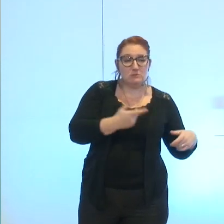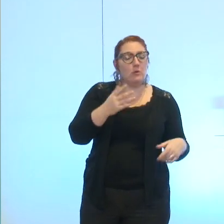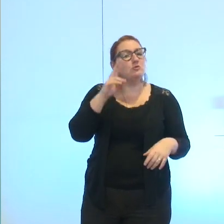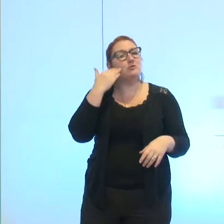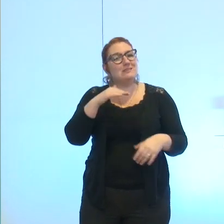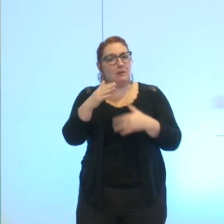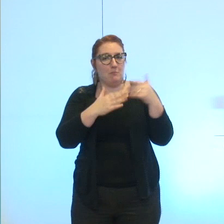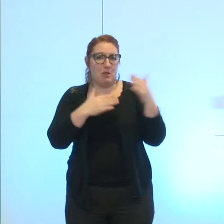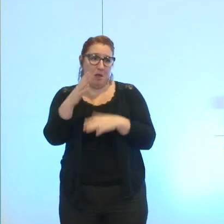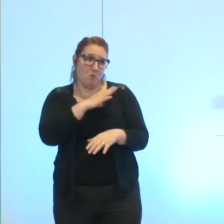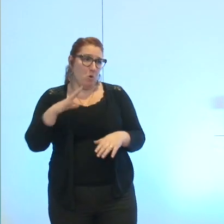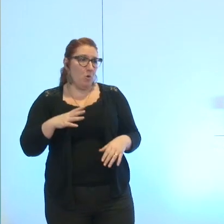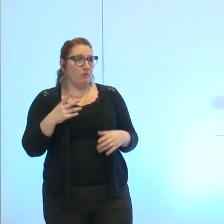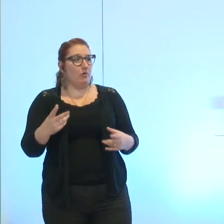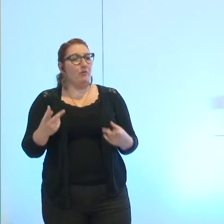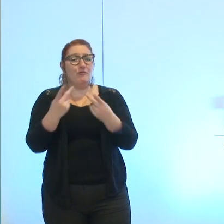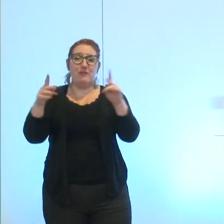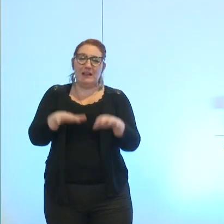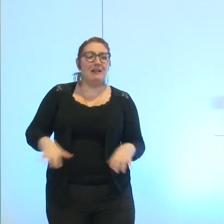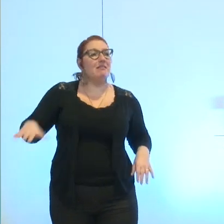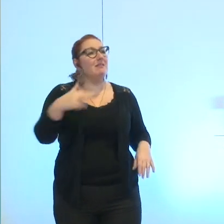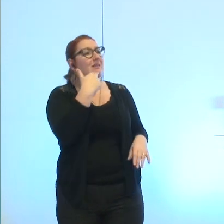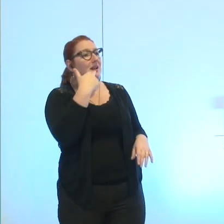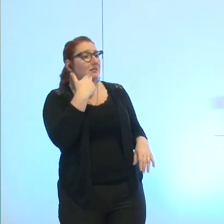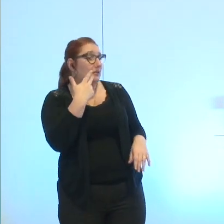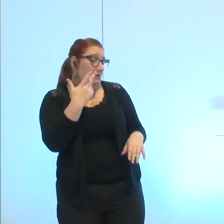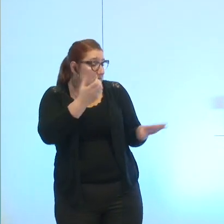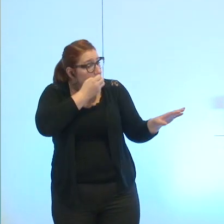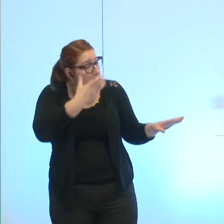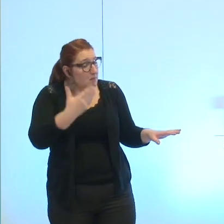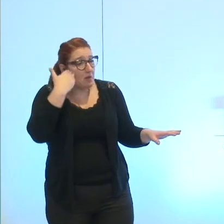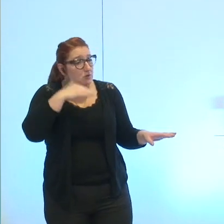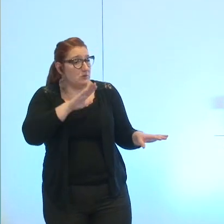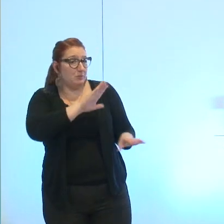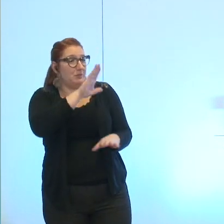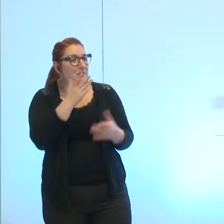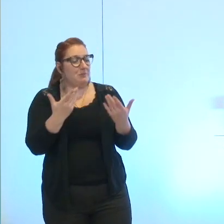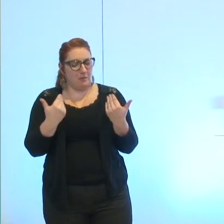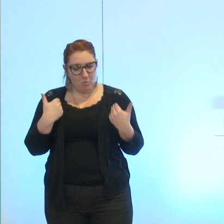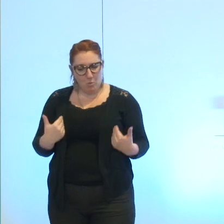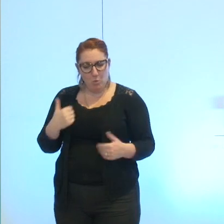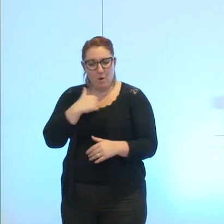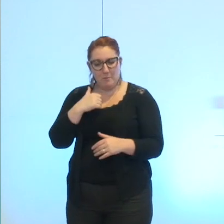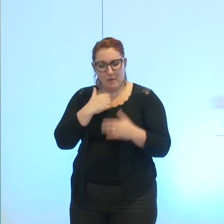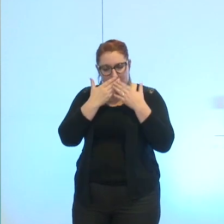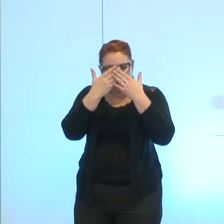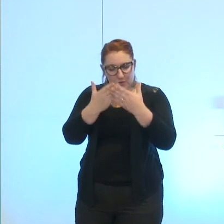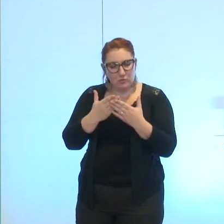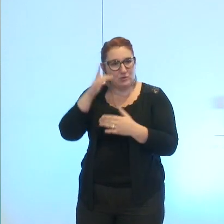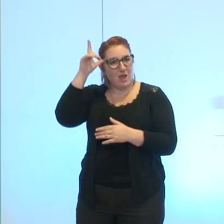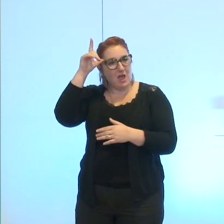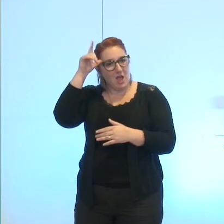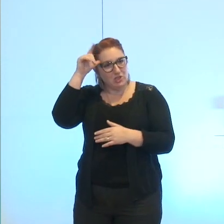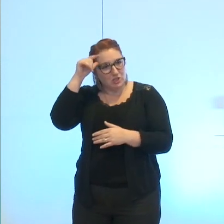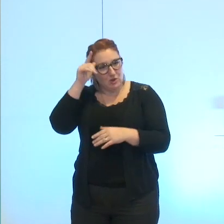la qualité de notre ville et finalement c'est tout à votre honneur simplement en plus de mes études d'ingénieur j'ai fait aussi aussi HC option